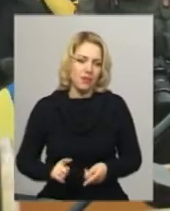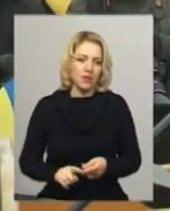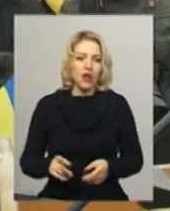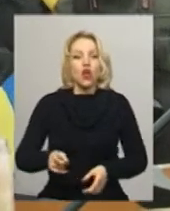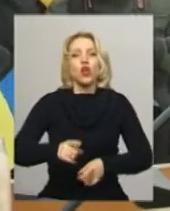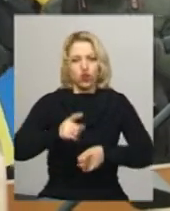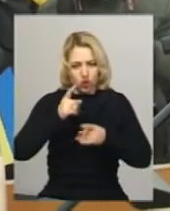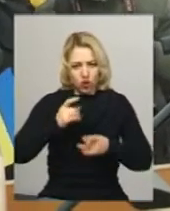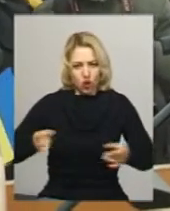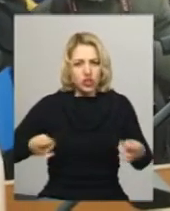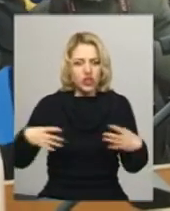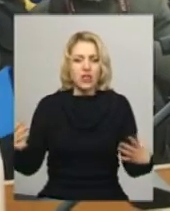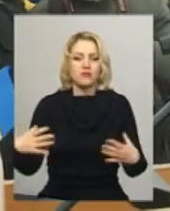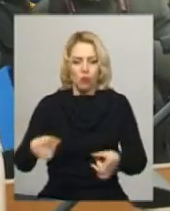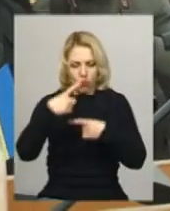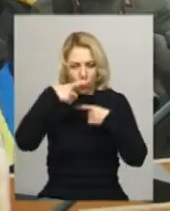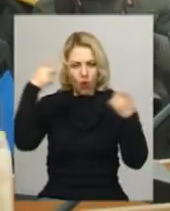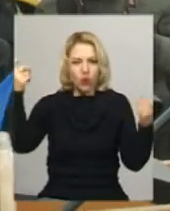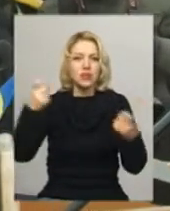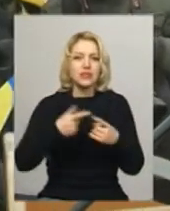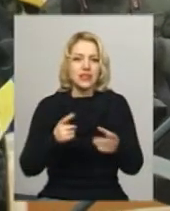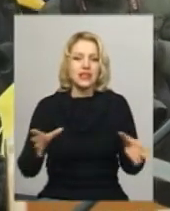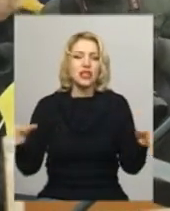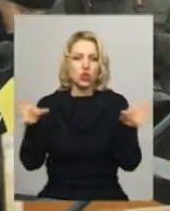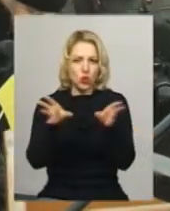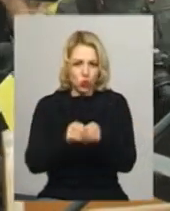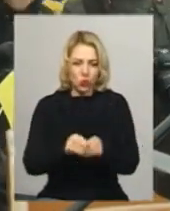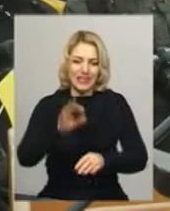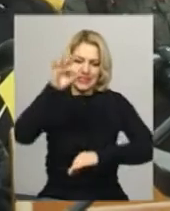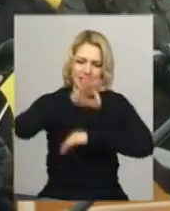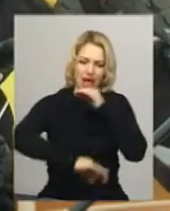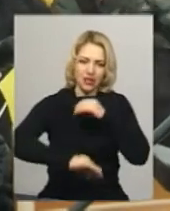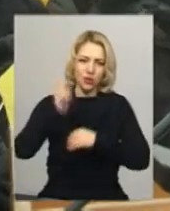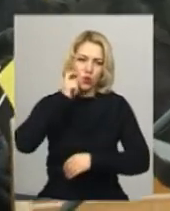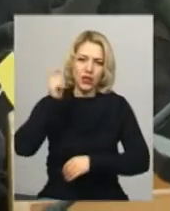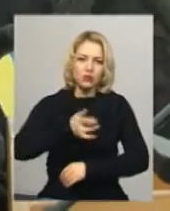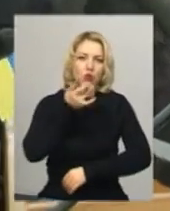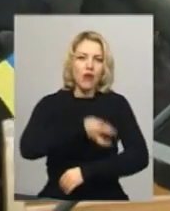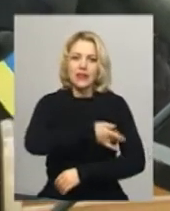Злуку Західньої Української Народної Республіки